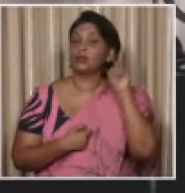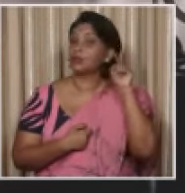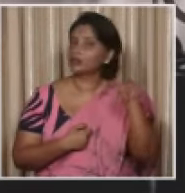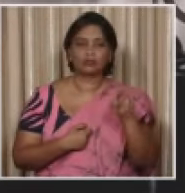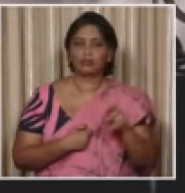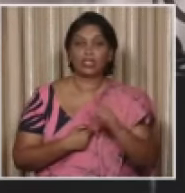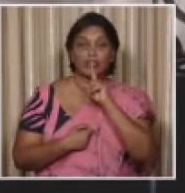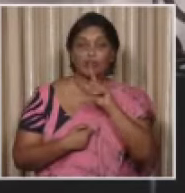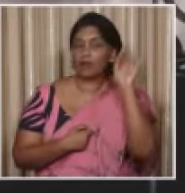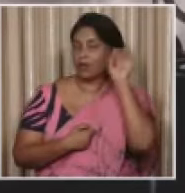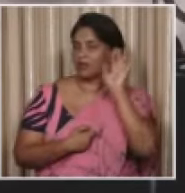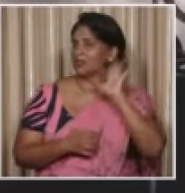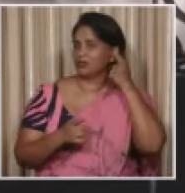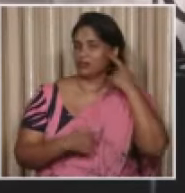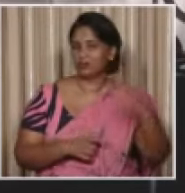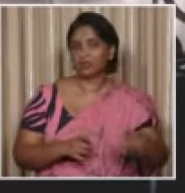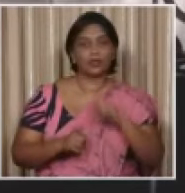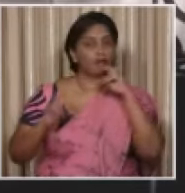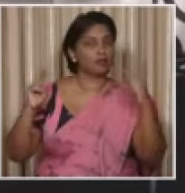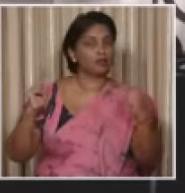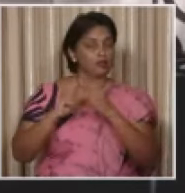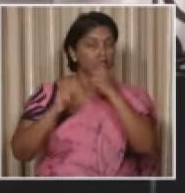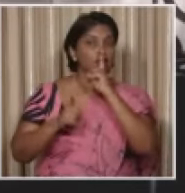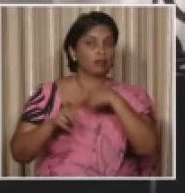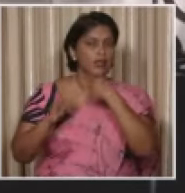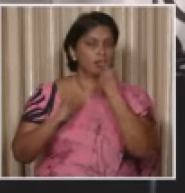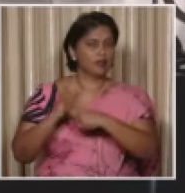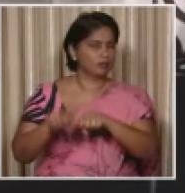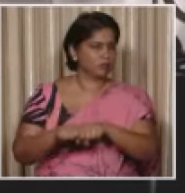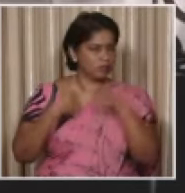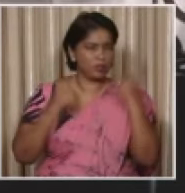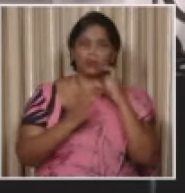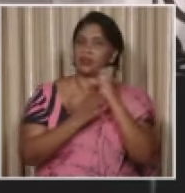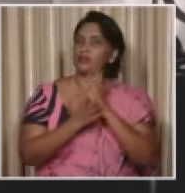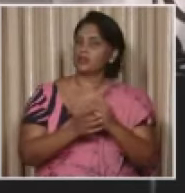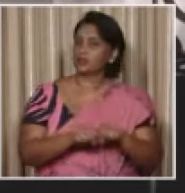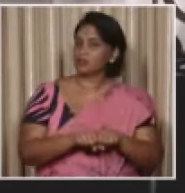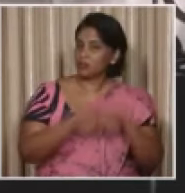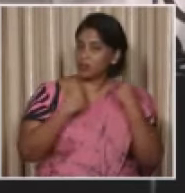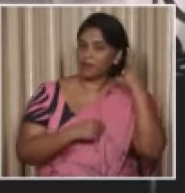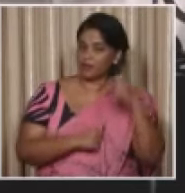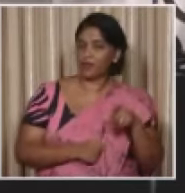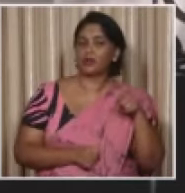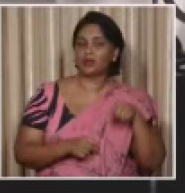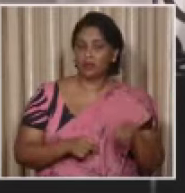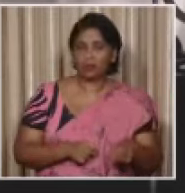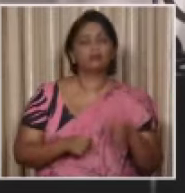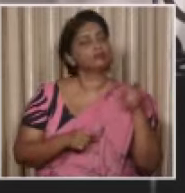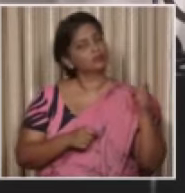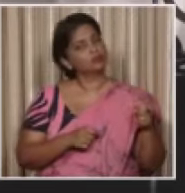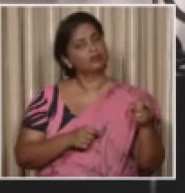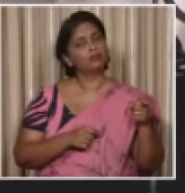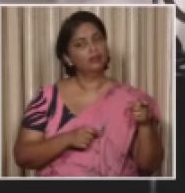एदा एक अहुंकन नोदी श्रेष्ठाधिकरण निर्णय उल्लंघने किरीमेन व्यवस्था उल्लंघने कर निसा तमय अद एतुमट मे